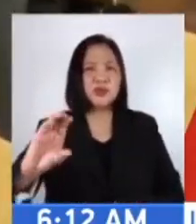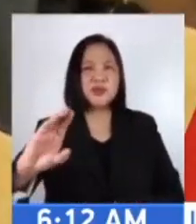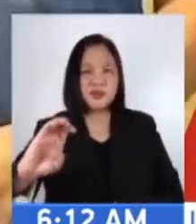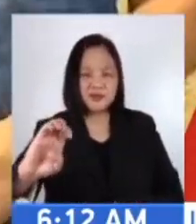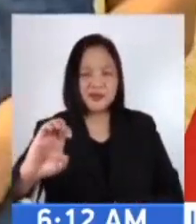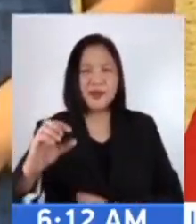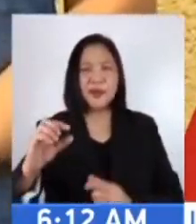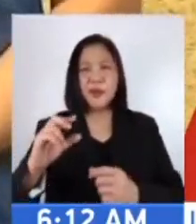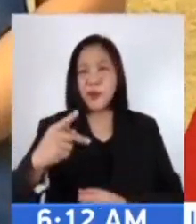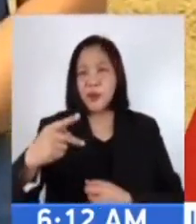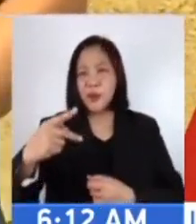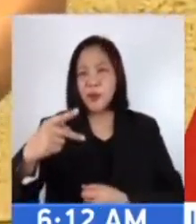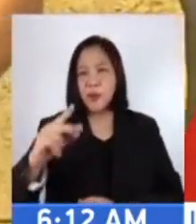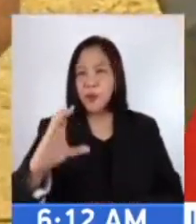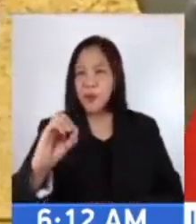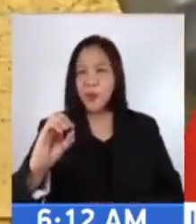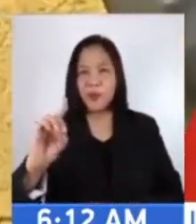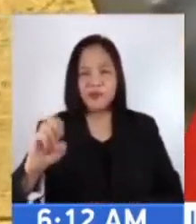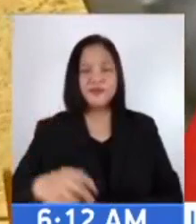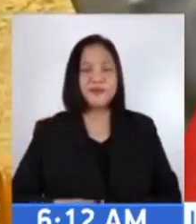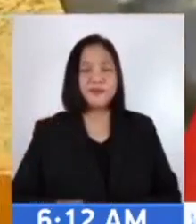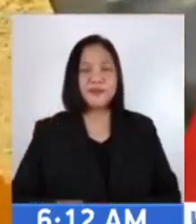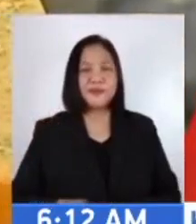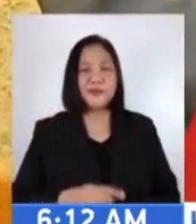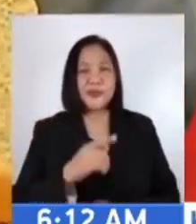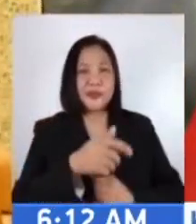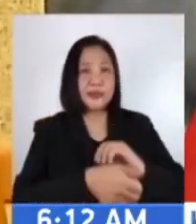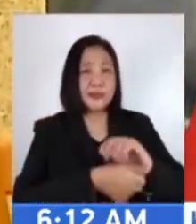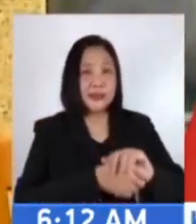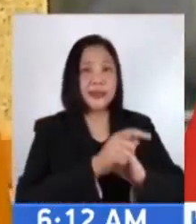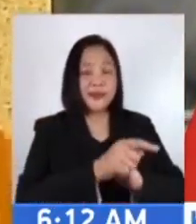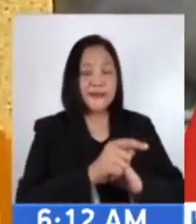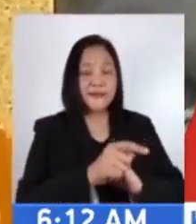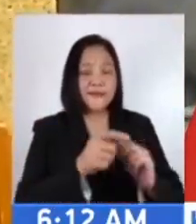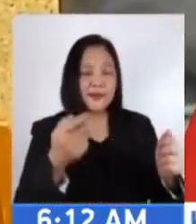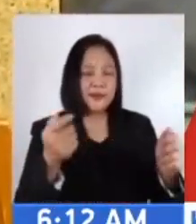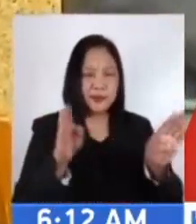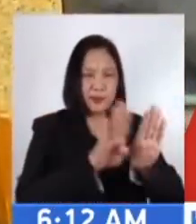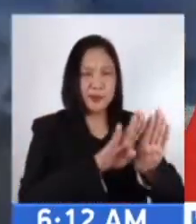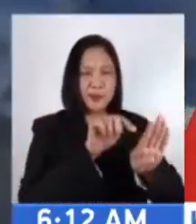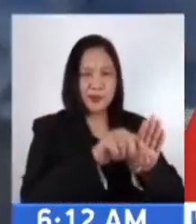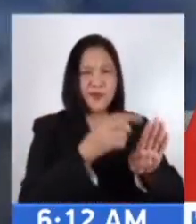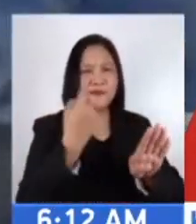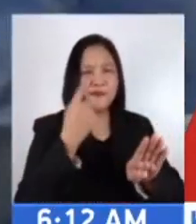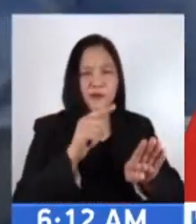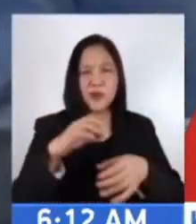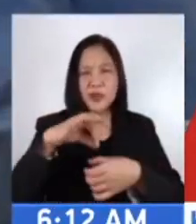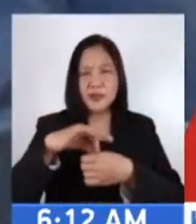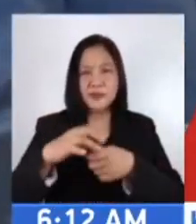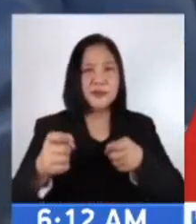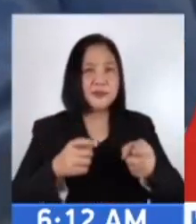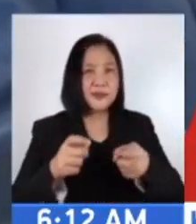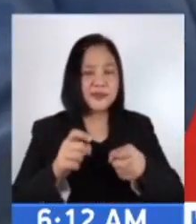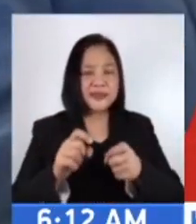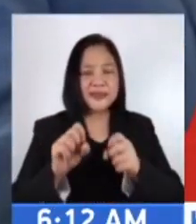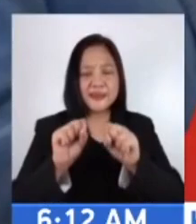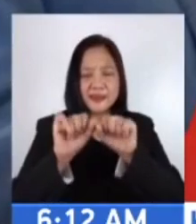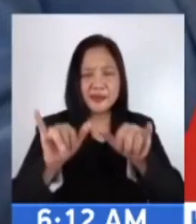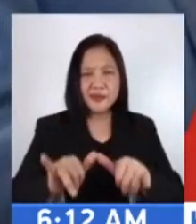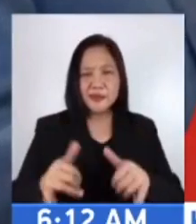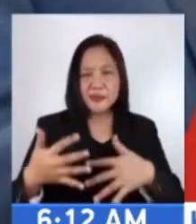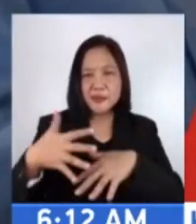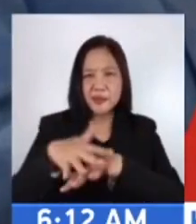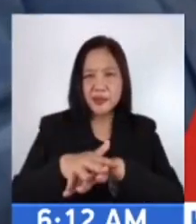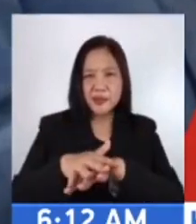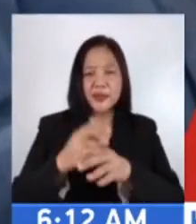2022. Nauna nang itinago sa vault ng BSP ang source codes para sa election management system, consolidation and canvassing system,